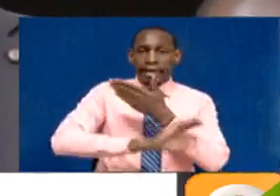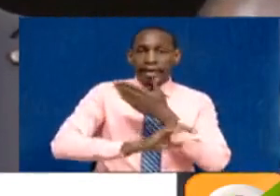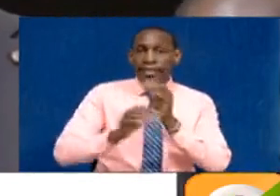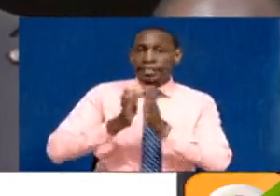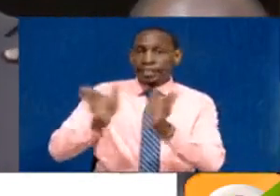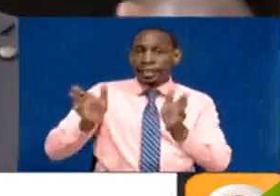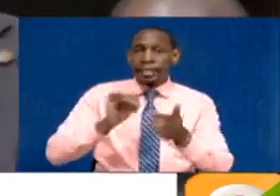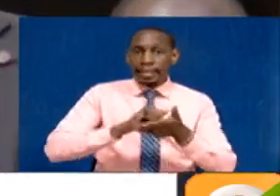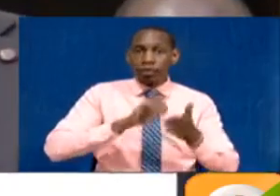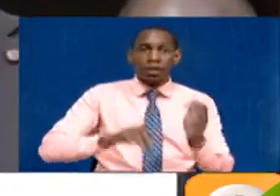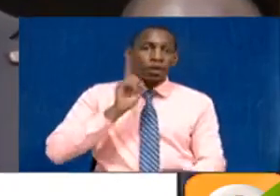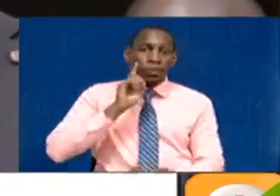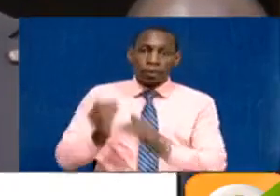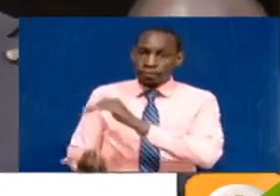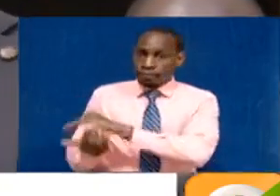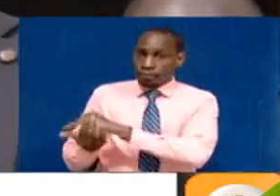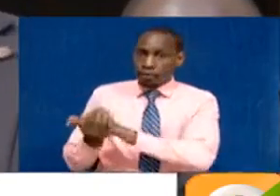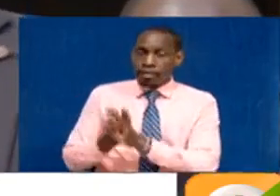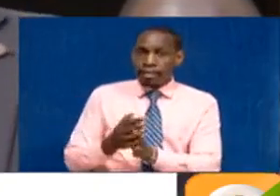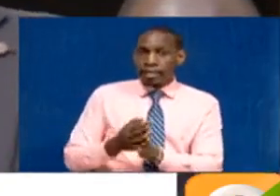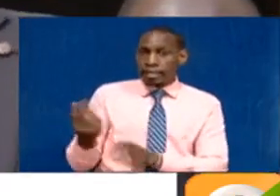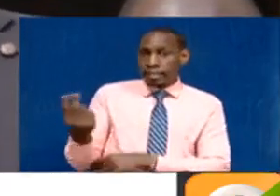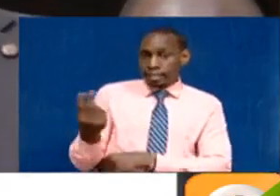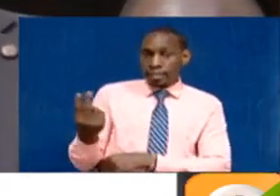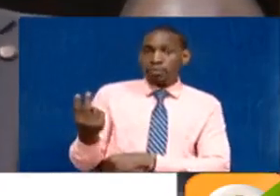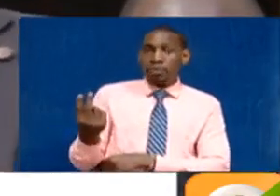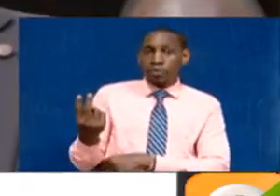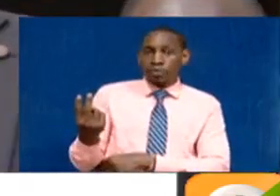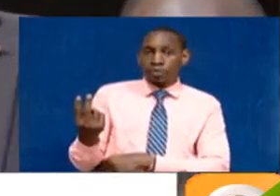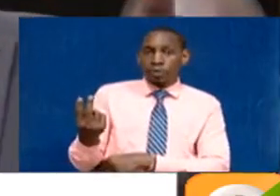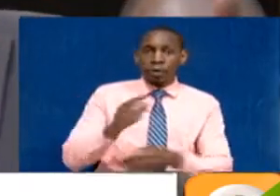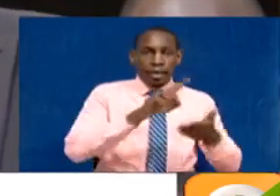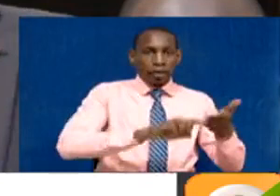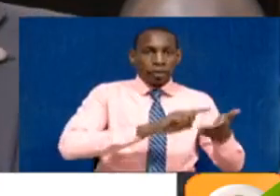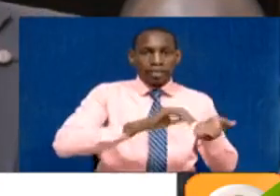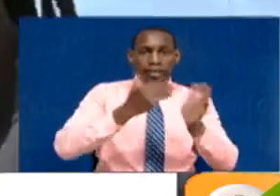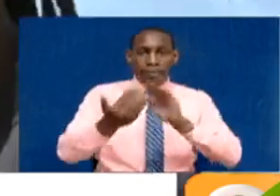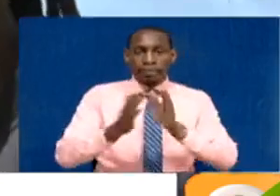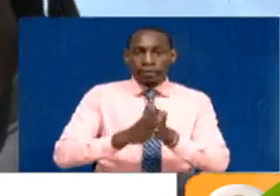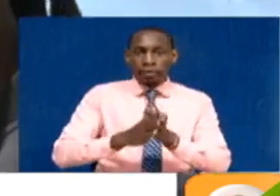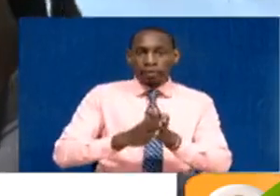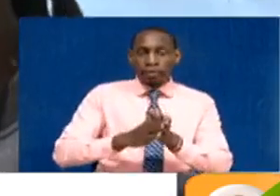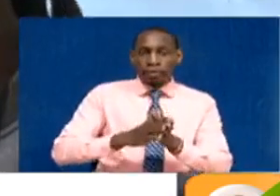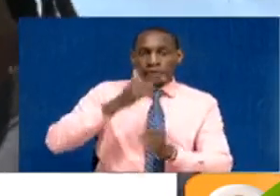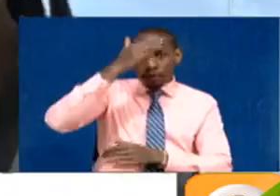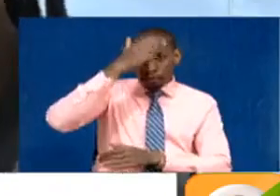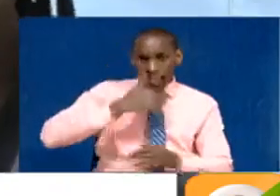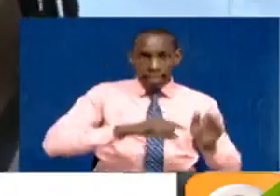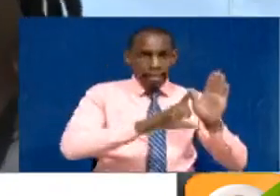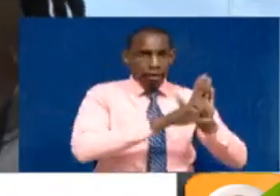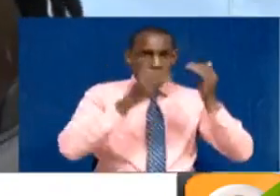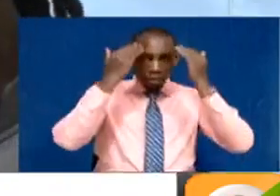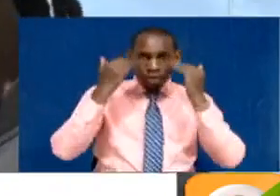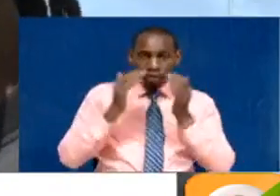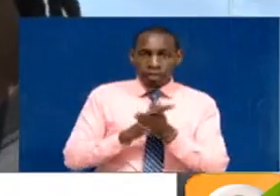in general that tomorrow morning the two will be facing charge before the law court. Fatu shughulikiwe kwa sababu